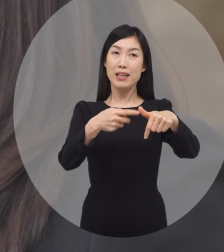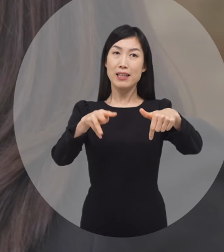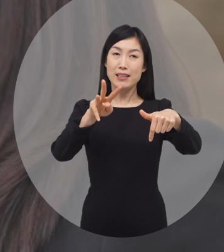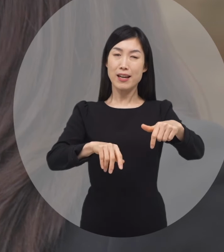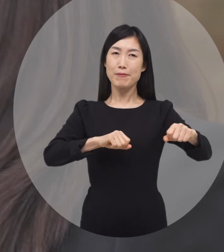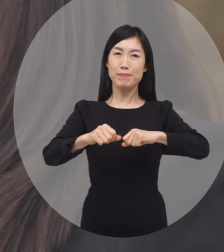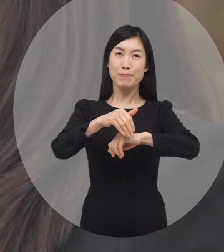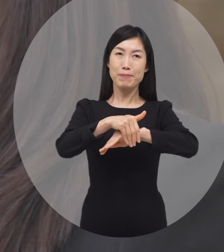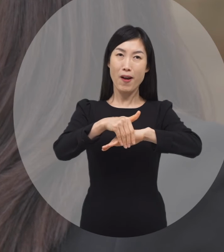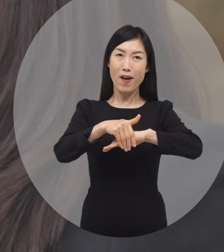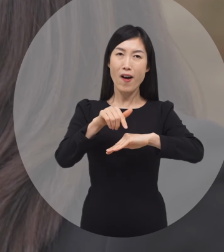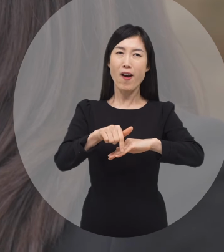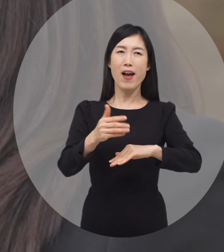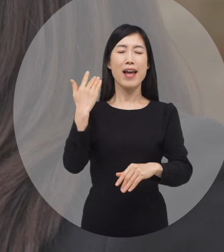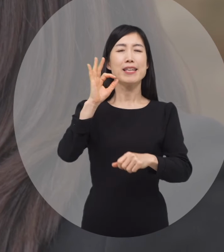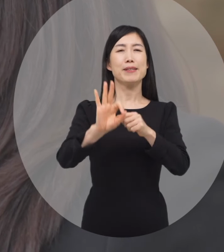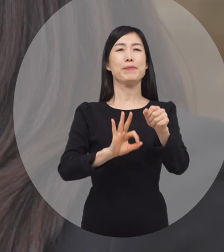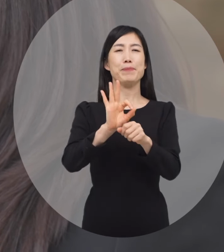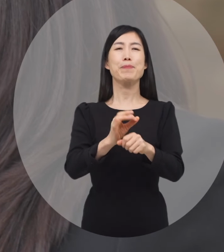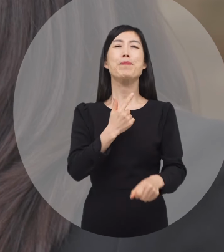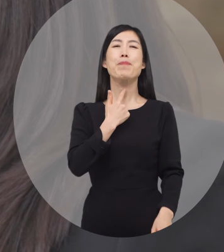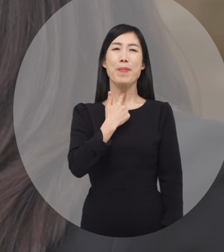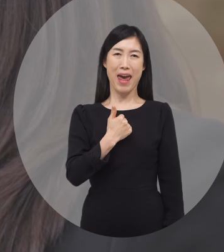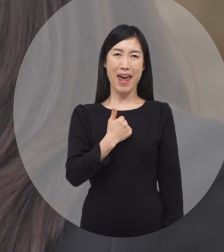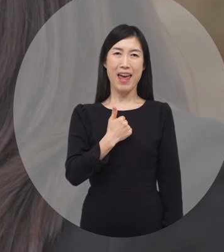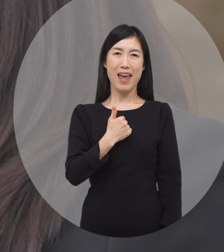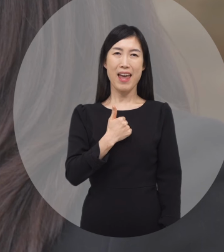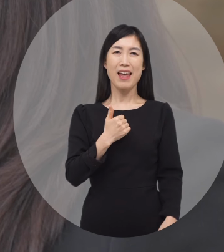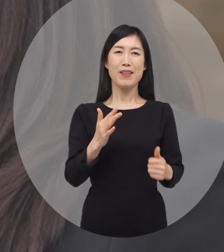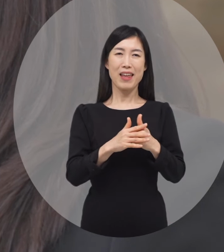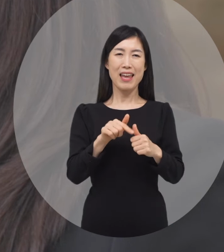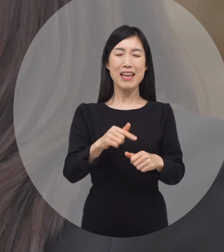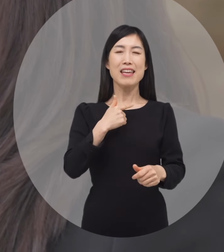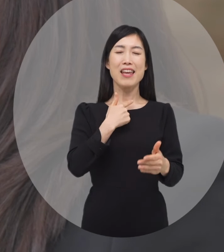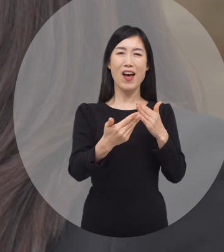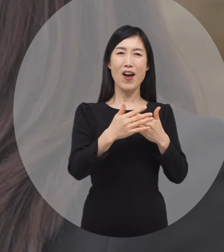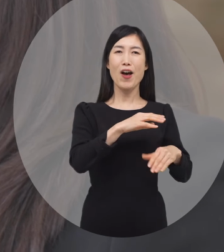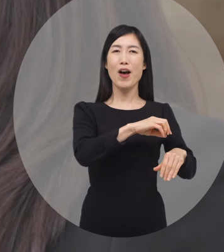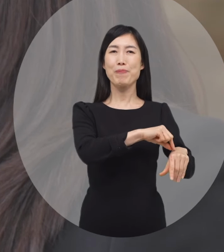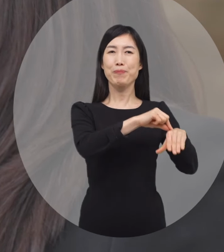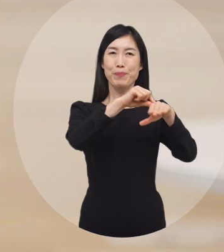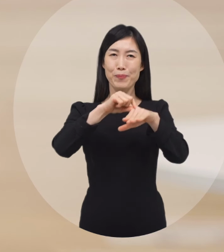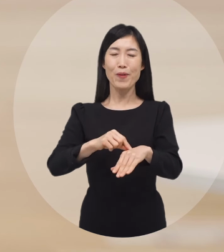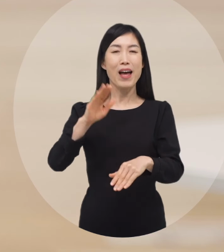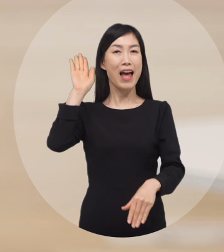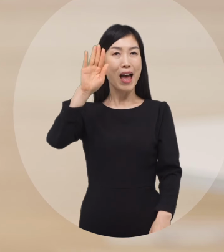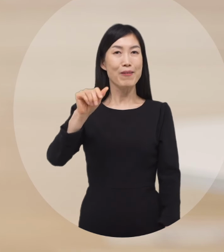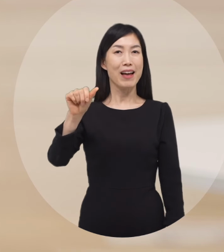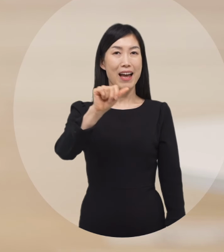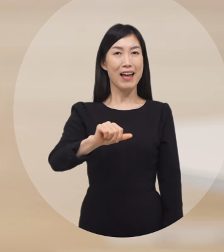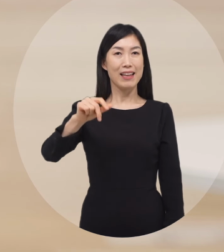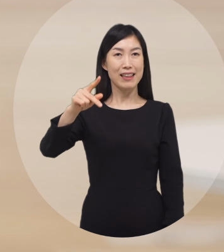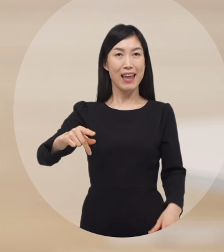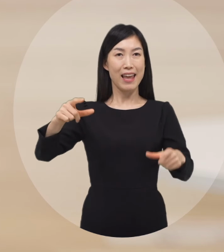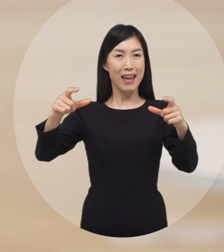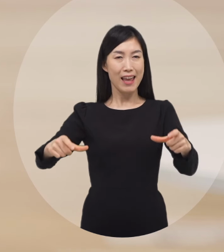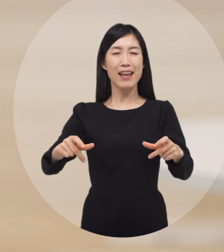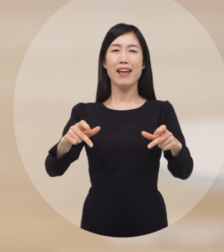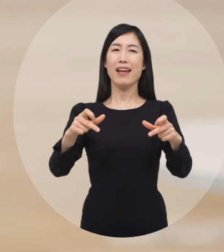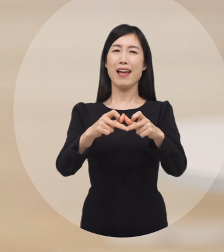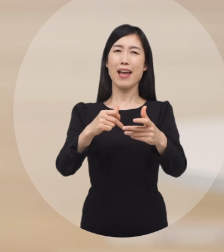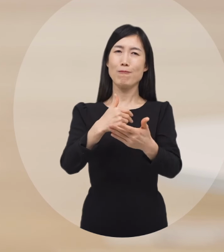이행을 했던 경험이 있기 때문에 이런 경험을 바탕으로 해서 좀 더 아시아 태평양 지역에 다양한 장애